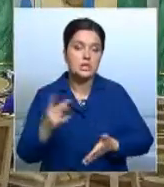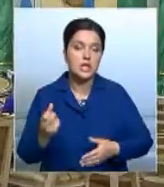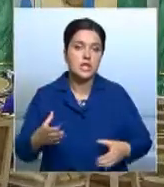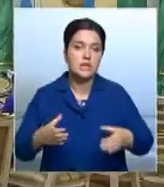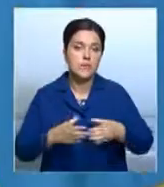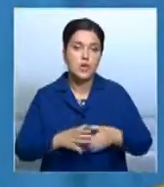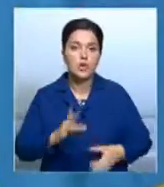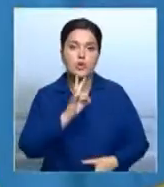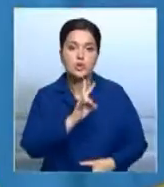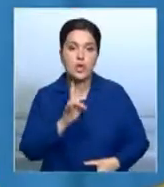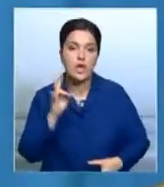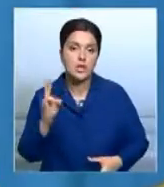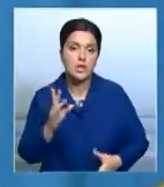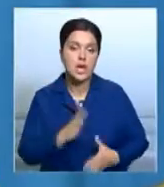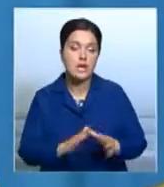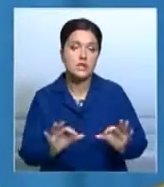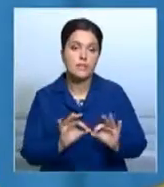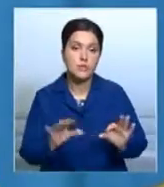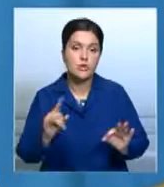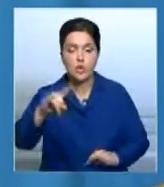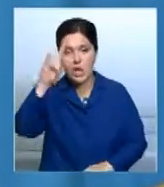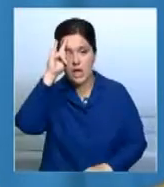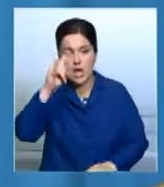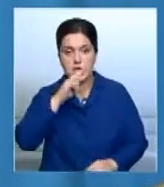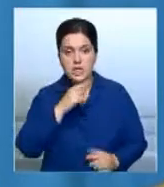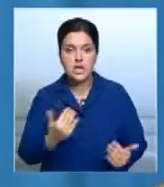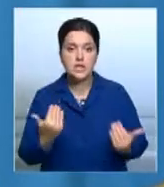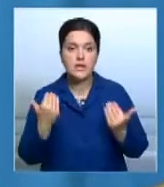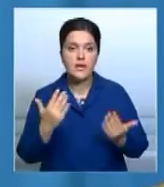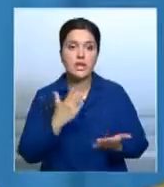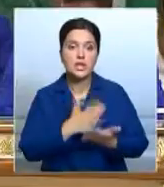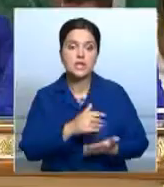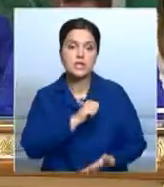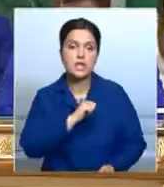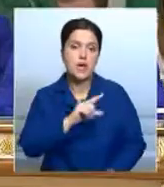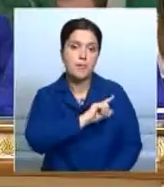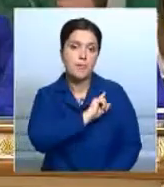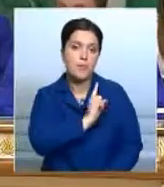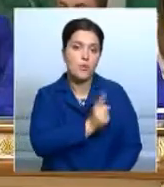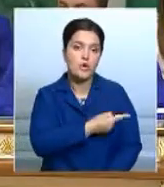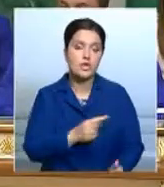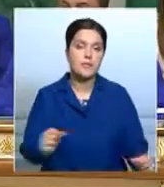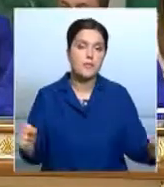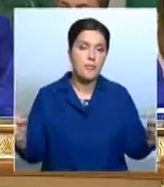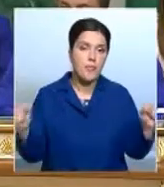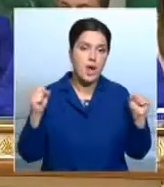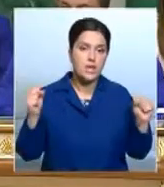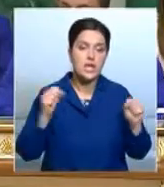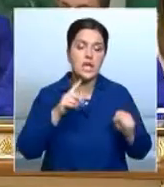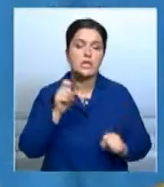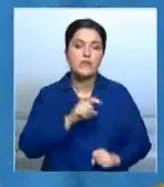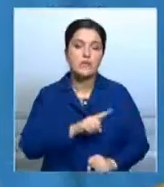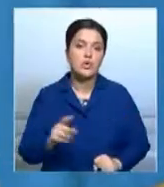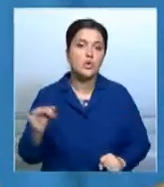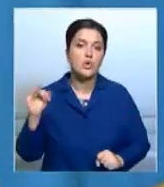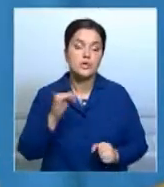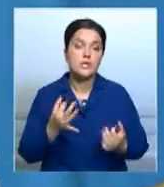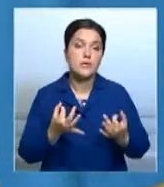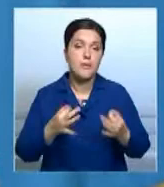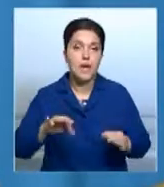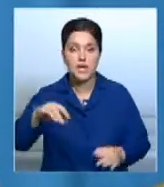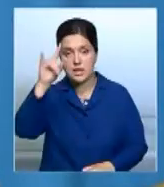членами национальной сборной Нурсултан Назарбаев подчеркнул, что Казахстан сегодня имеет самый мощный спортивный потенциал за всю